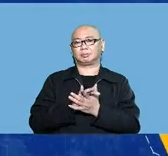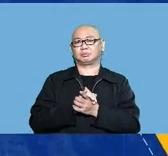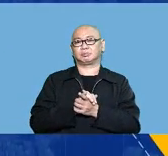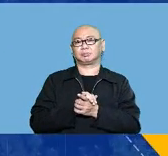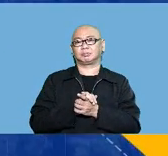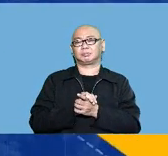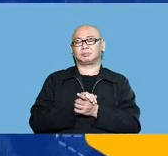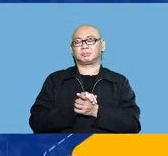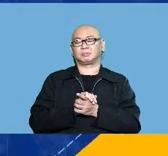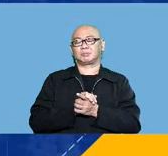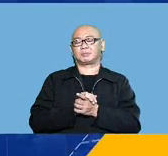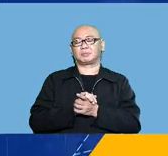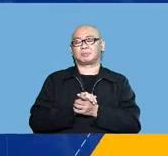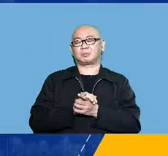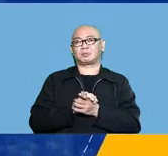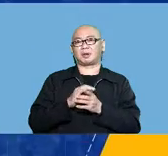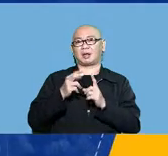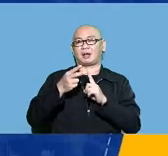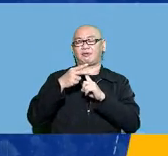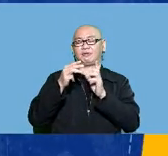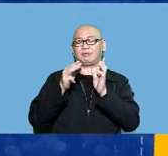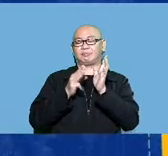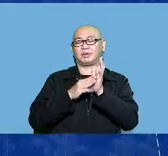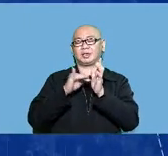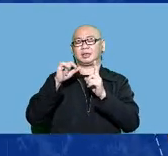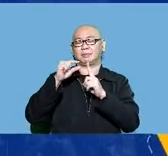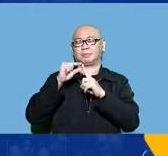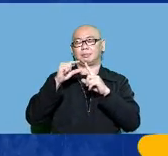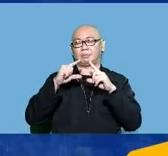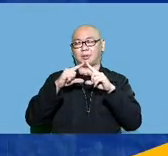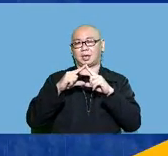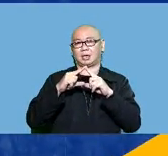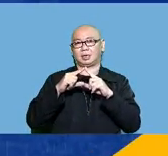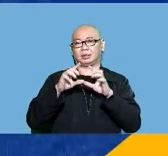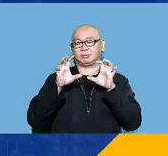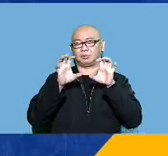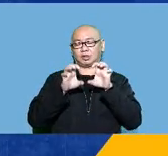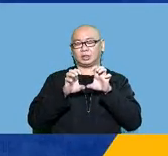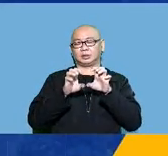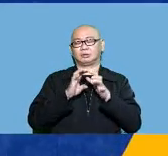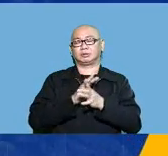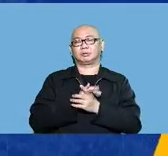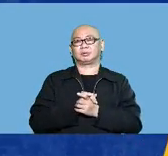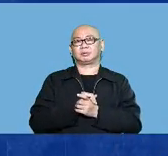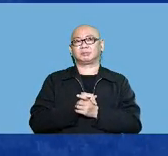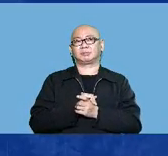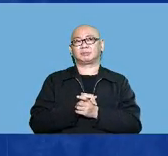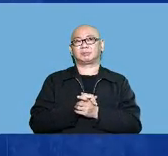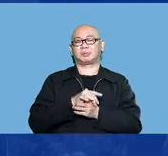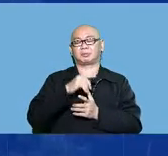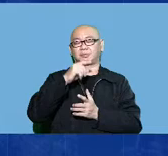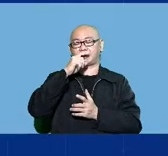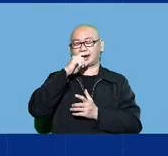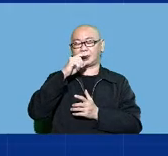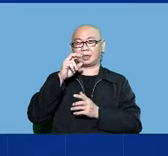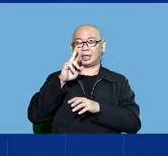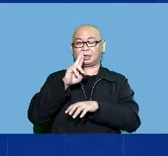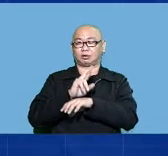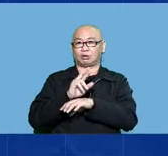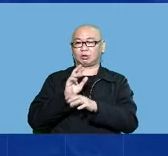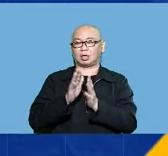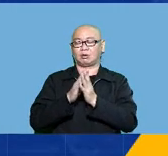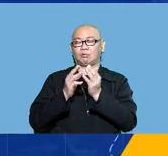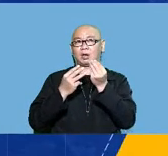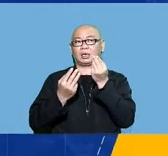hayati di Fakultas Matematika dan Ilmu Pengetahuan Alam Universitas Negeri Semarang. Kepada Bapak Rektor dan Wakil